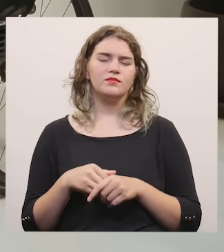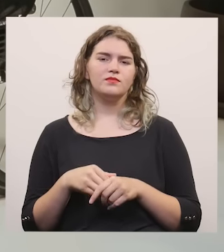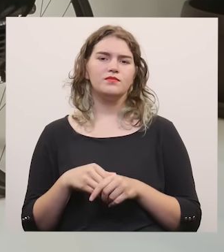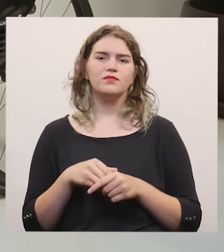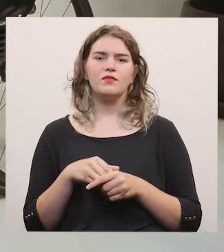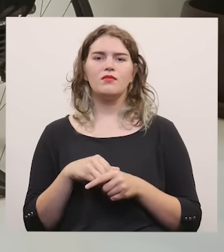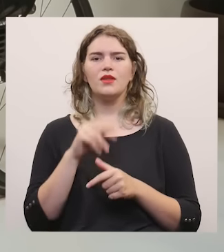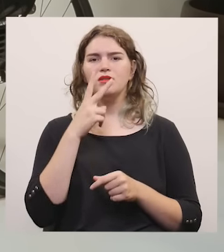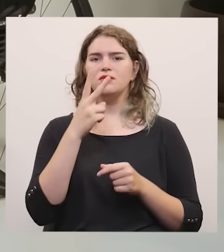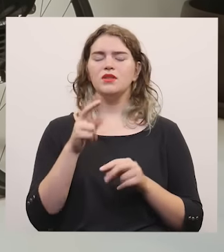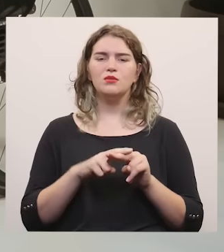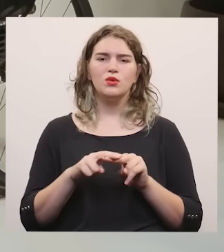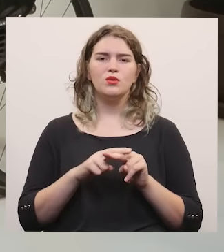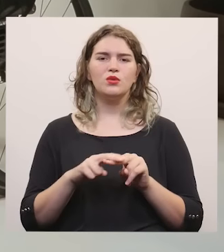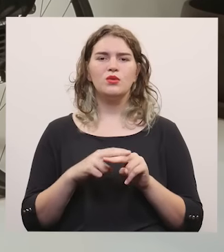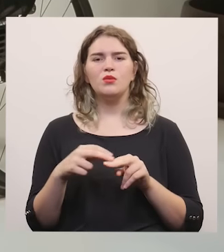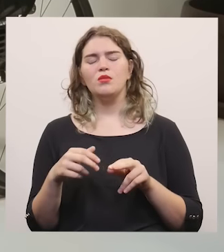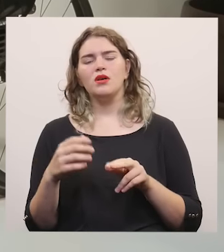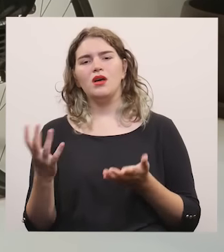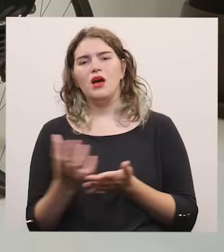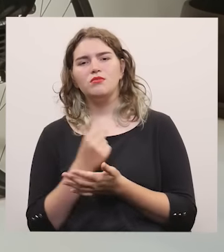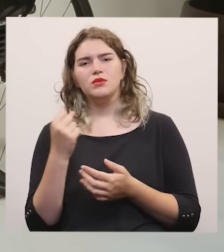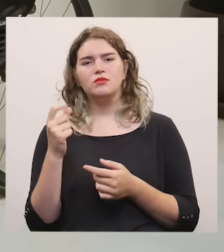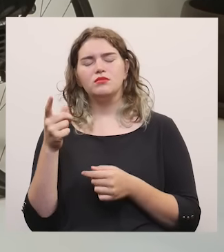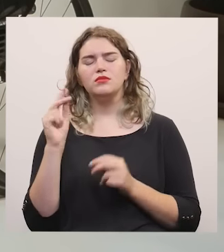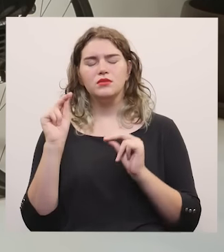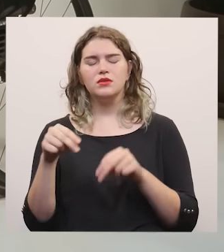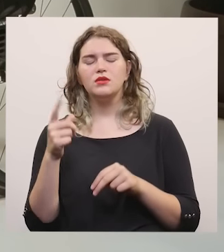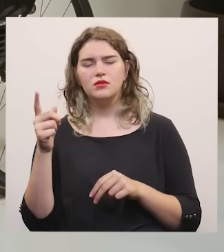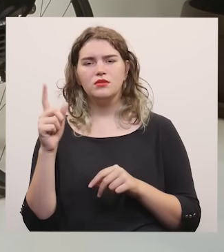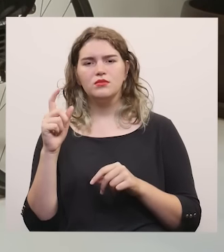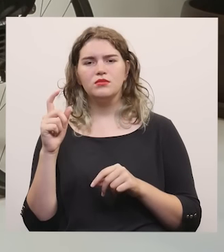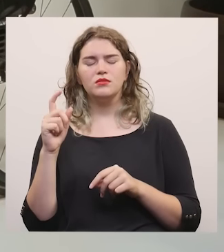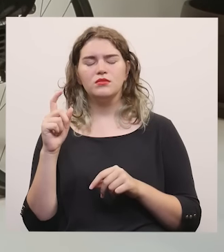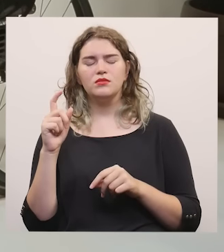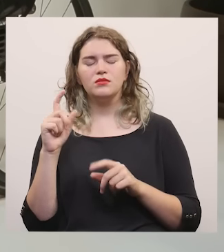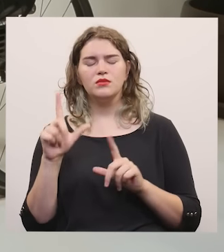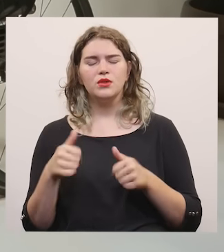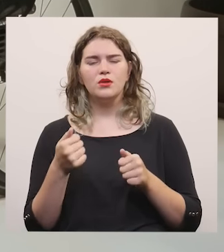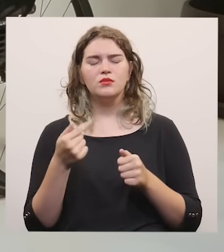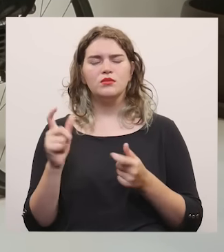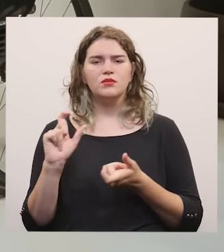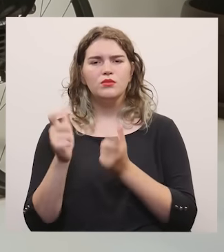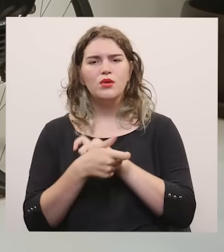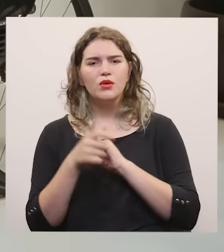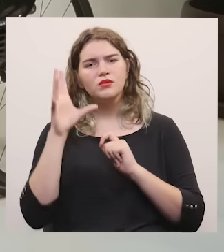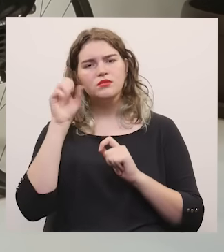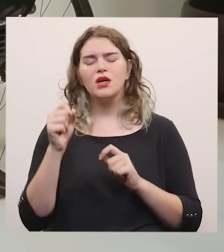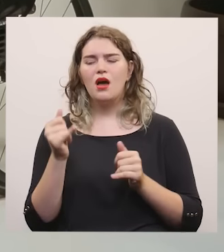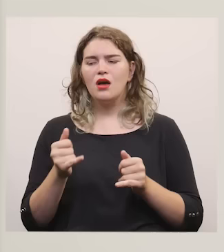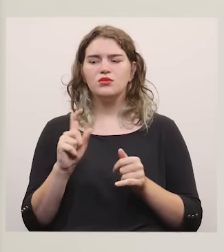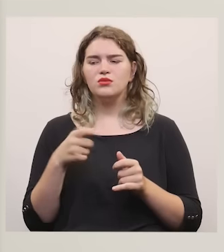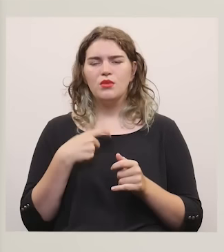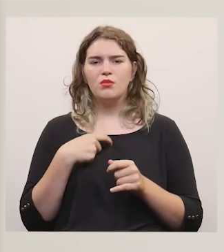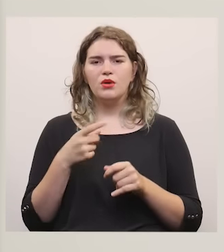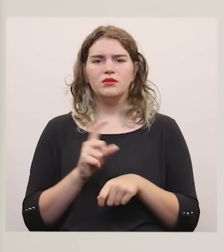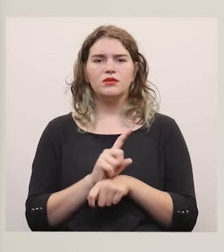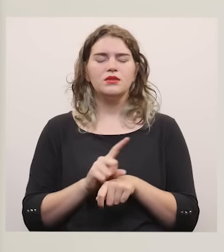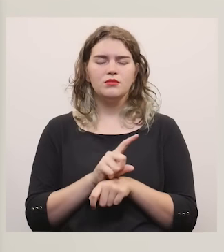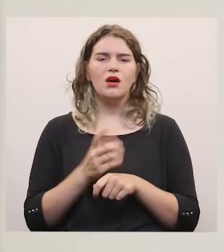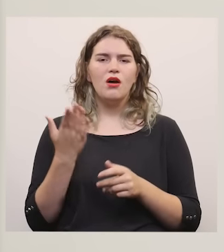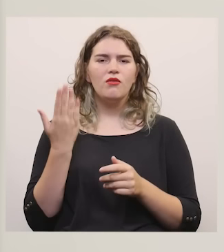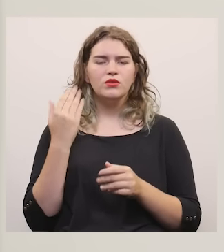Da, să vedem cum te-ai întors la Domnul, cum s-a schimbat viața ta da. În episodul următor, pentru că astăzi nu se mai